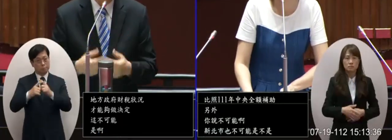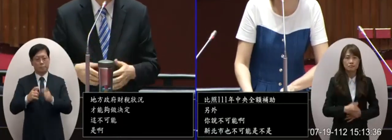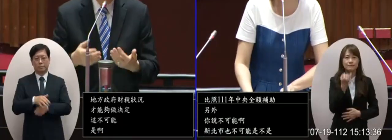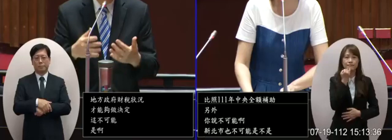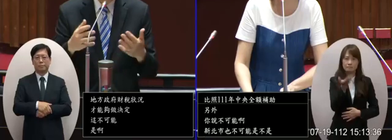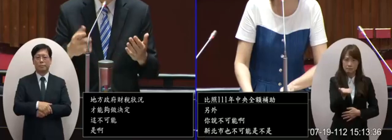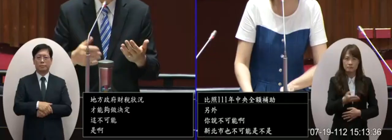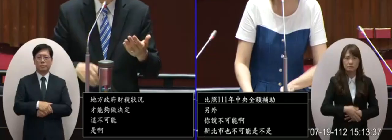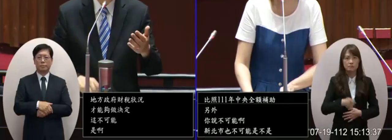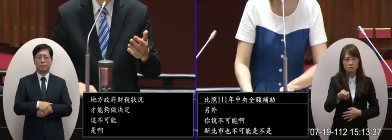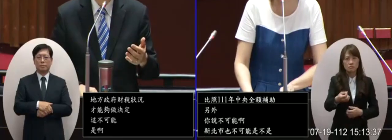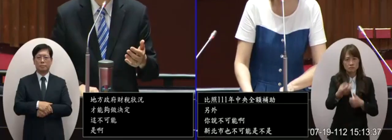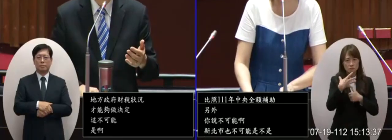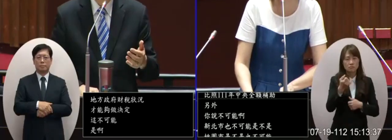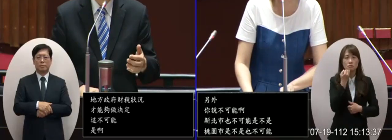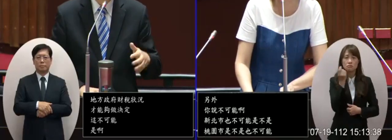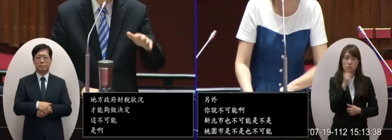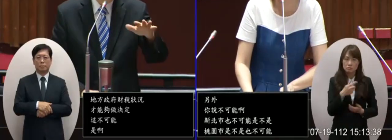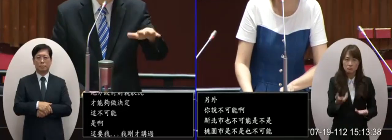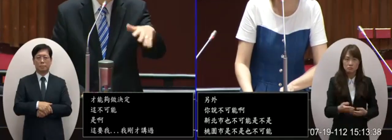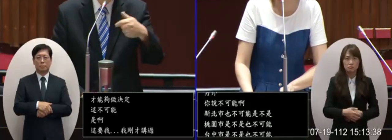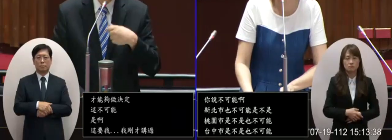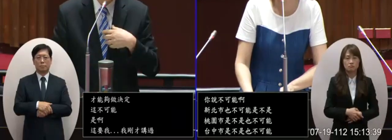以。 好， 你回答我可不可能嘛？